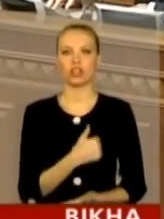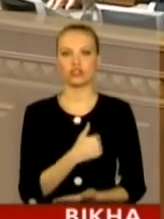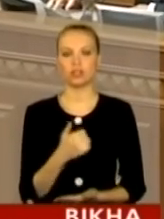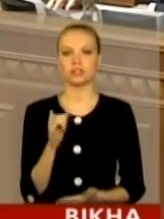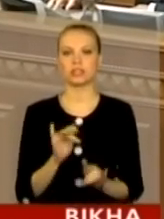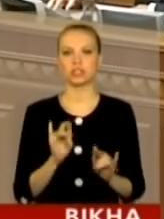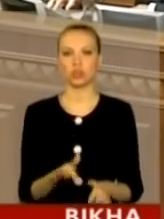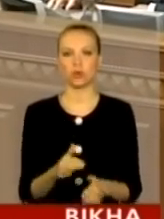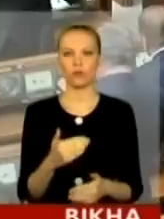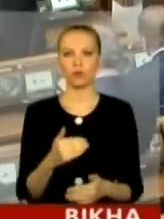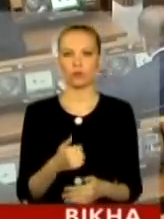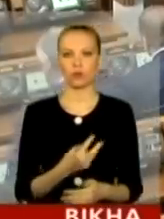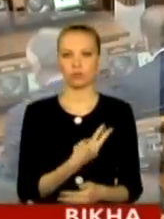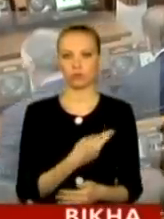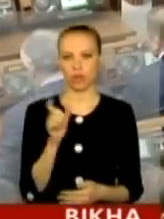ділову репутацію